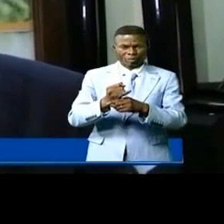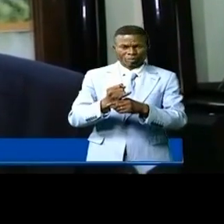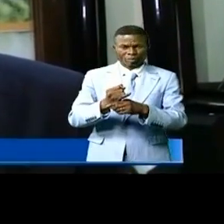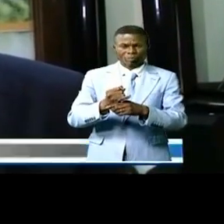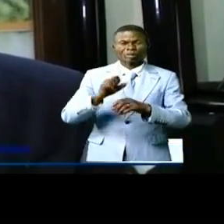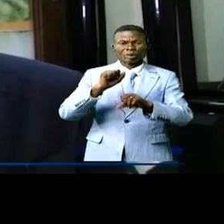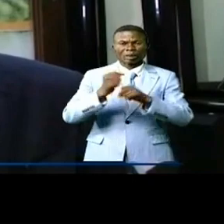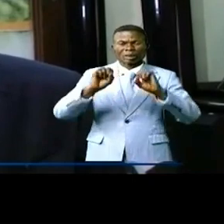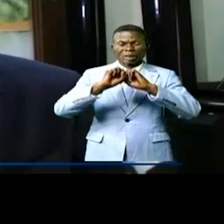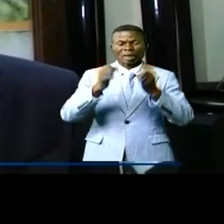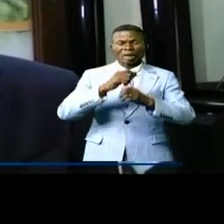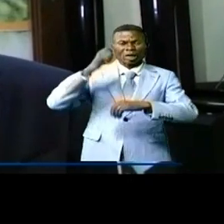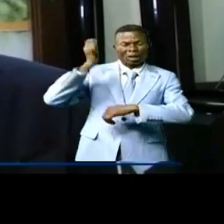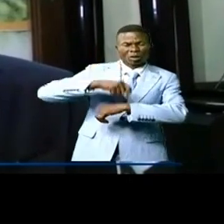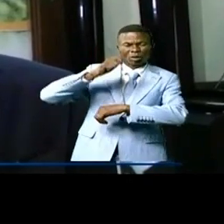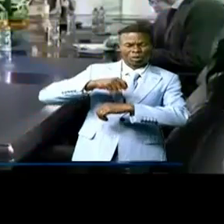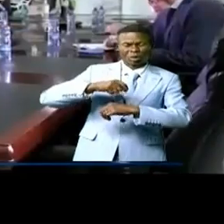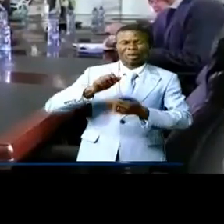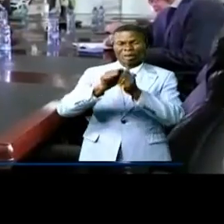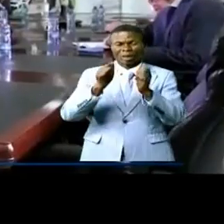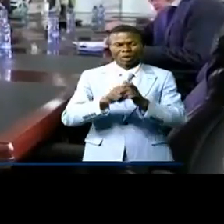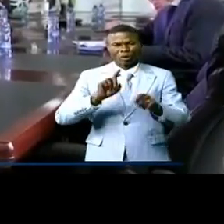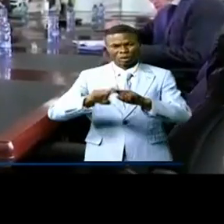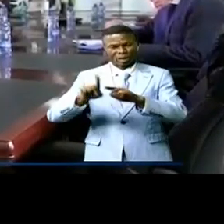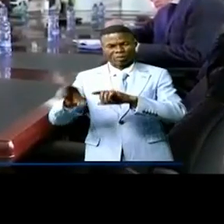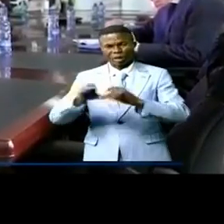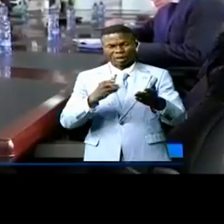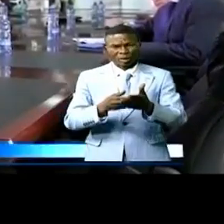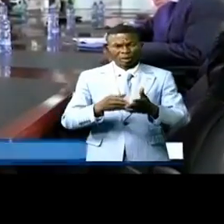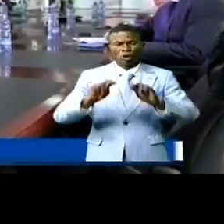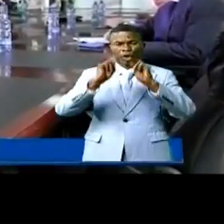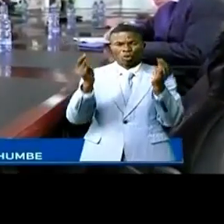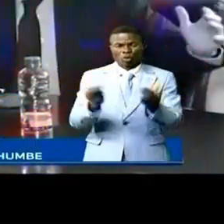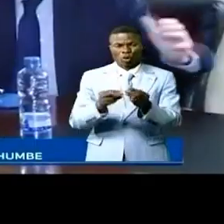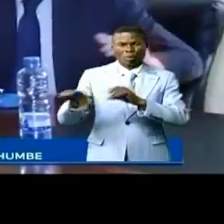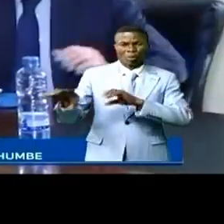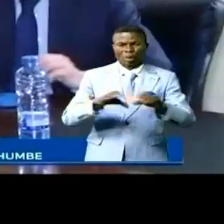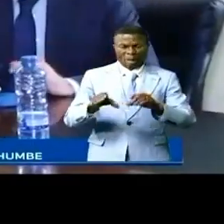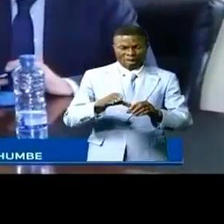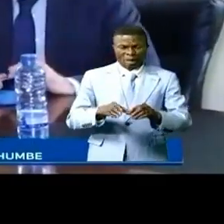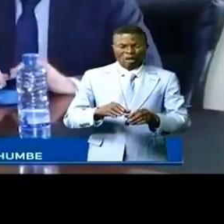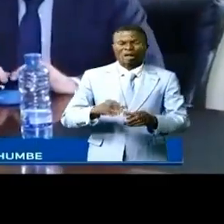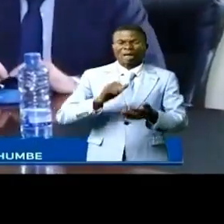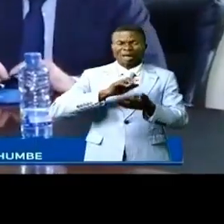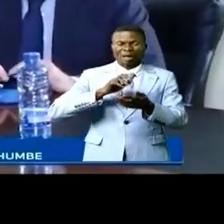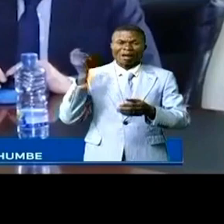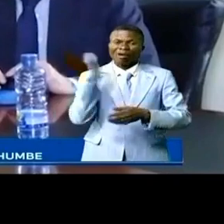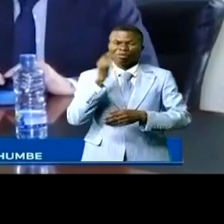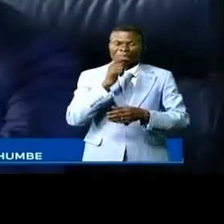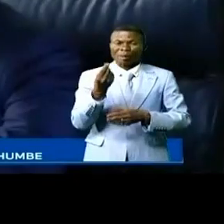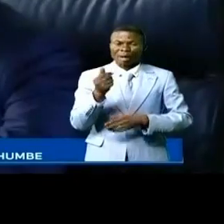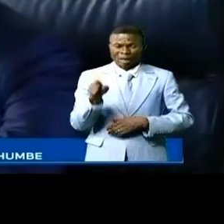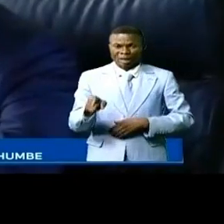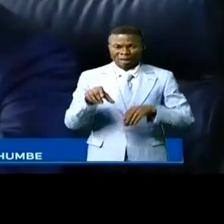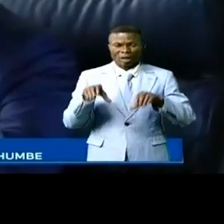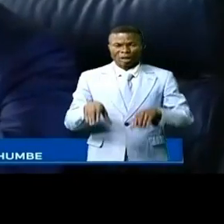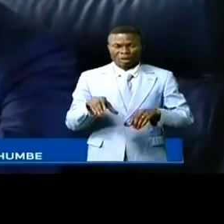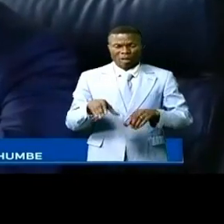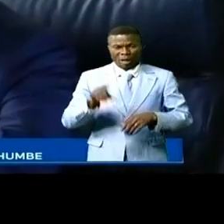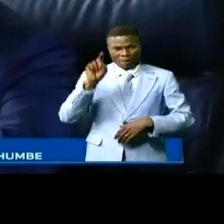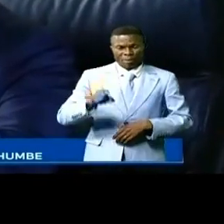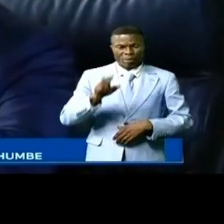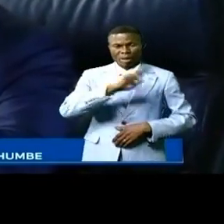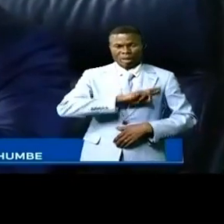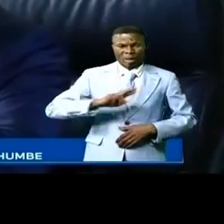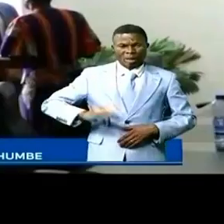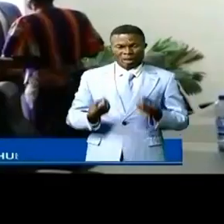judiciaires pénales et l'extradition les goûts d'action contre le blanchiment d'argent en afrique centrale gabac voudrait que la rdc